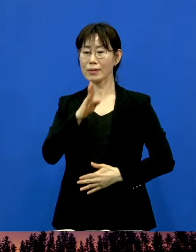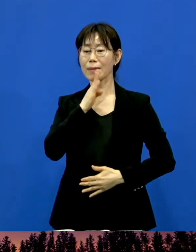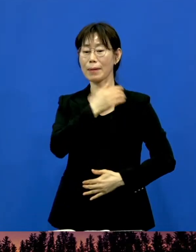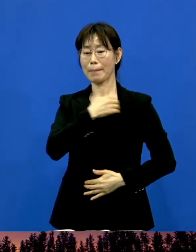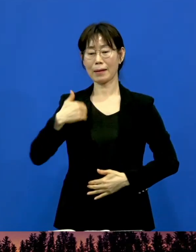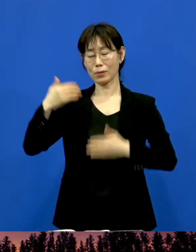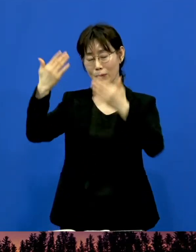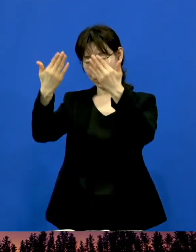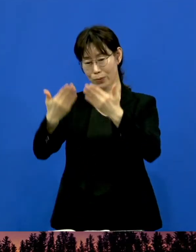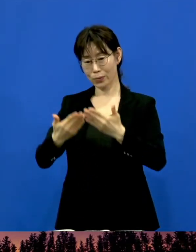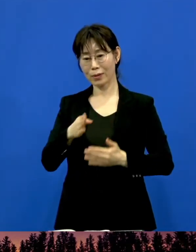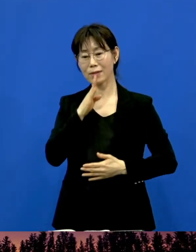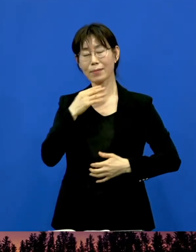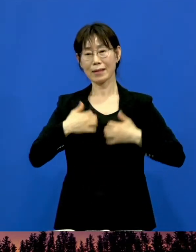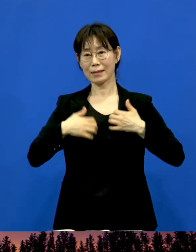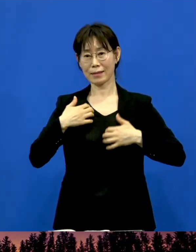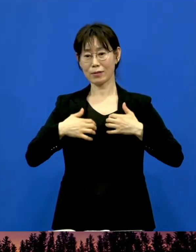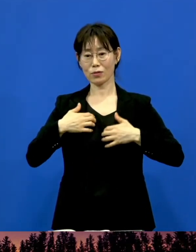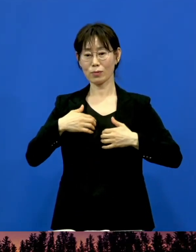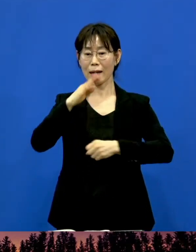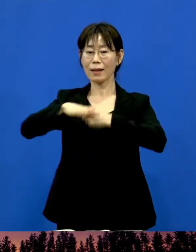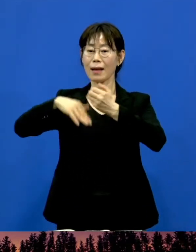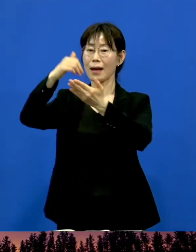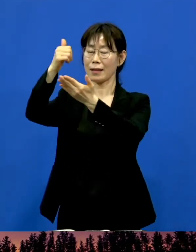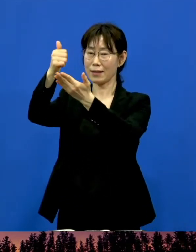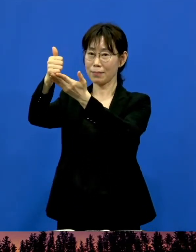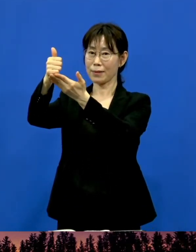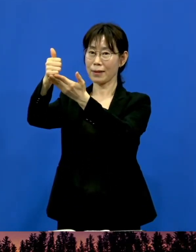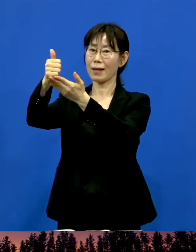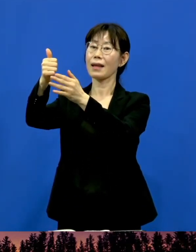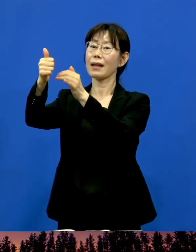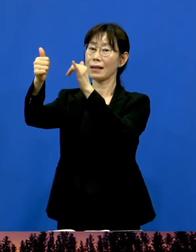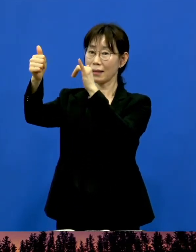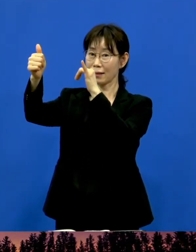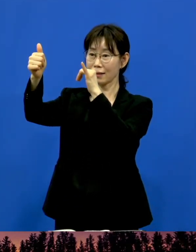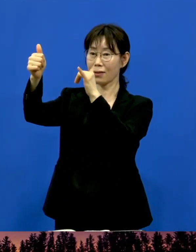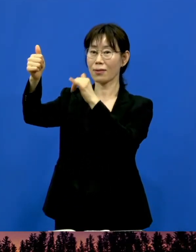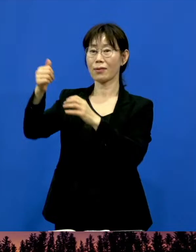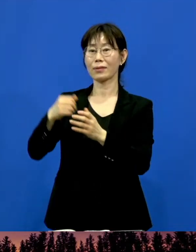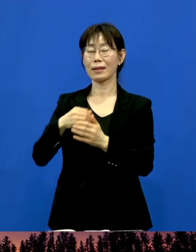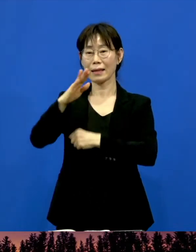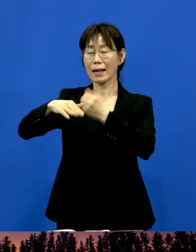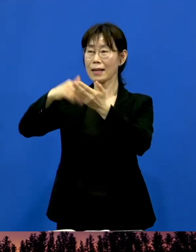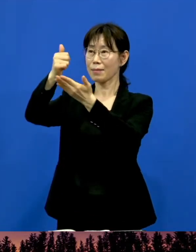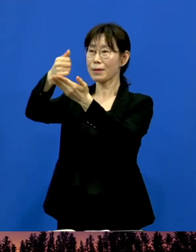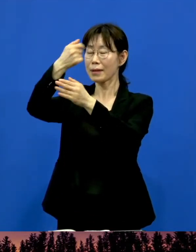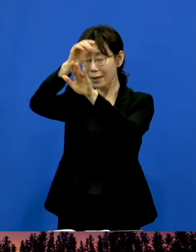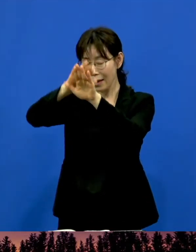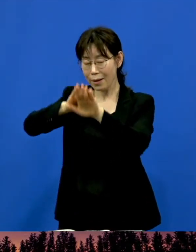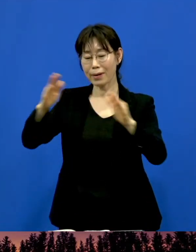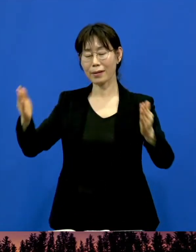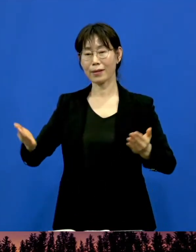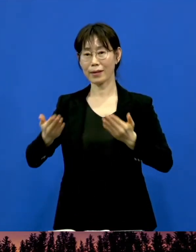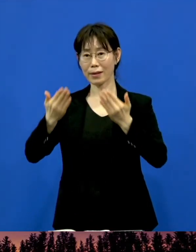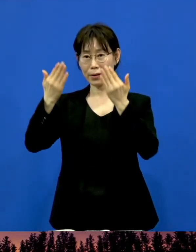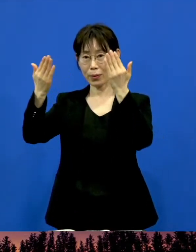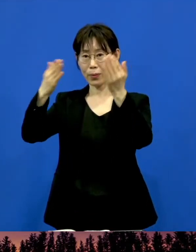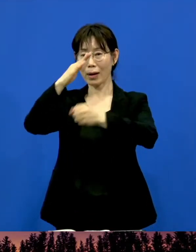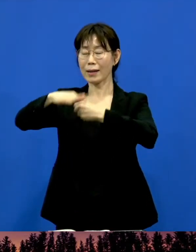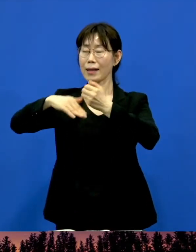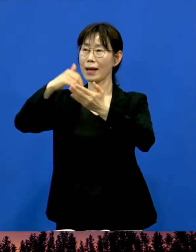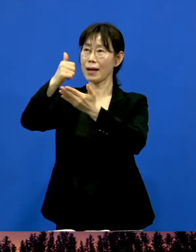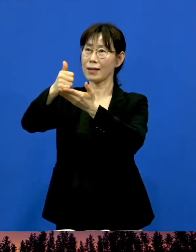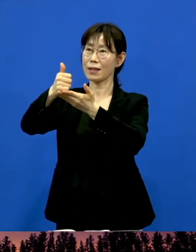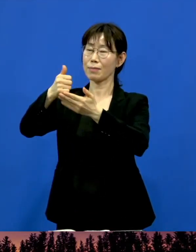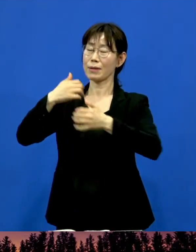진정한 즐거움이 하나님에게만 있어. 그래서 우리는 그분을 예배하고 그분으로 인하여